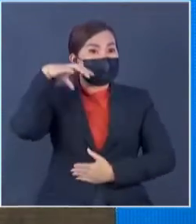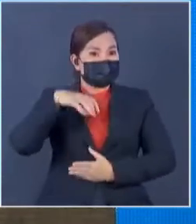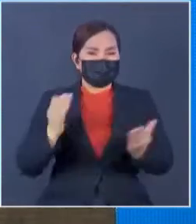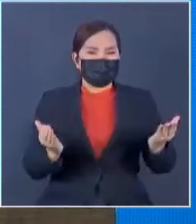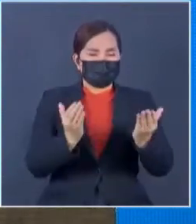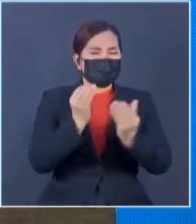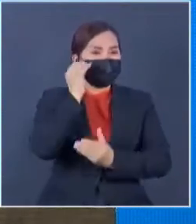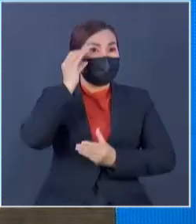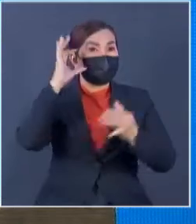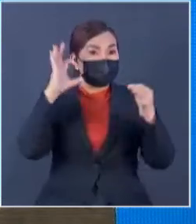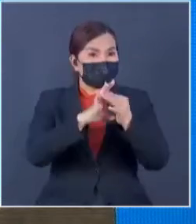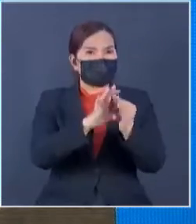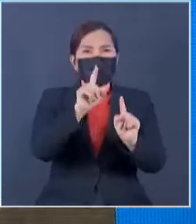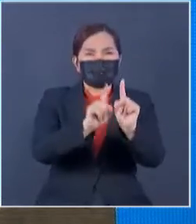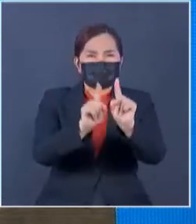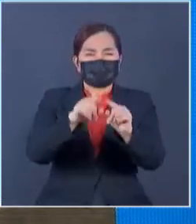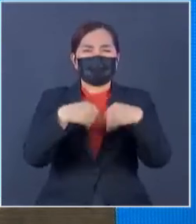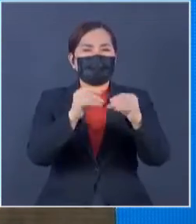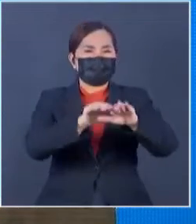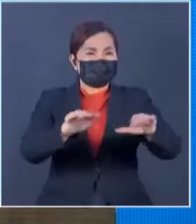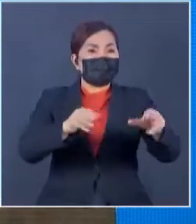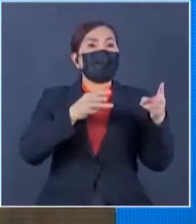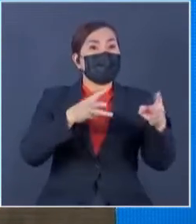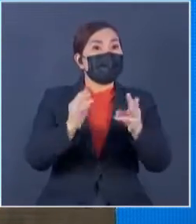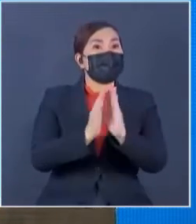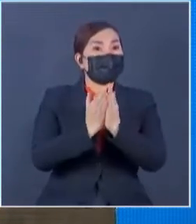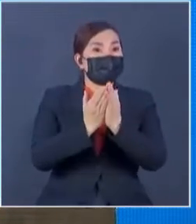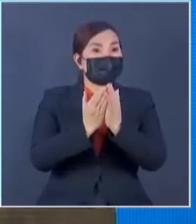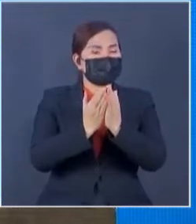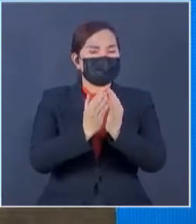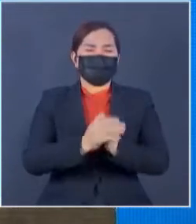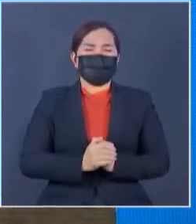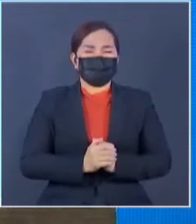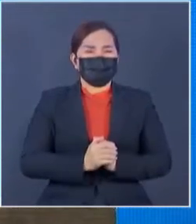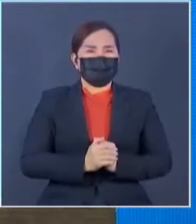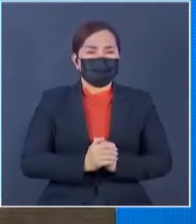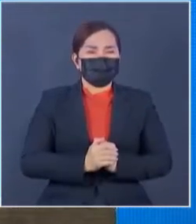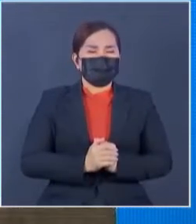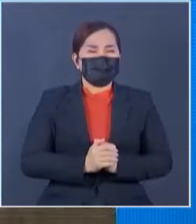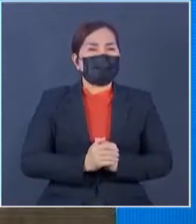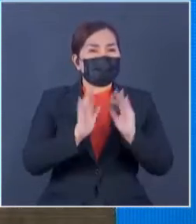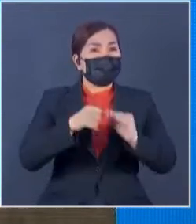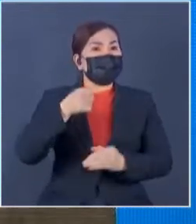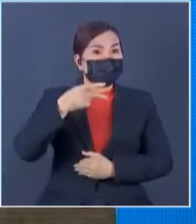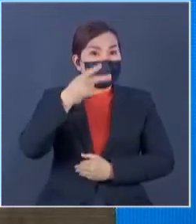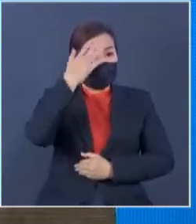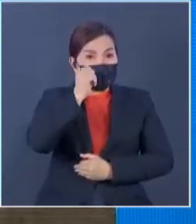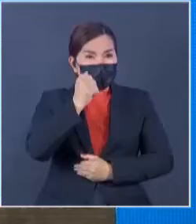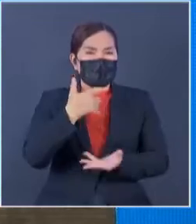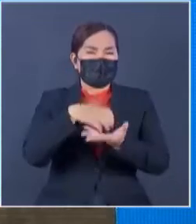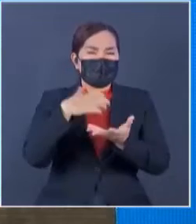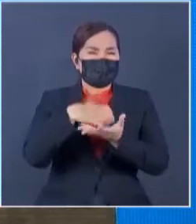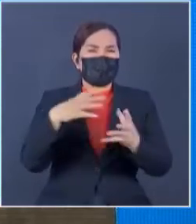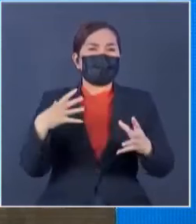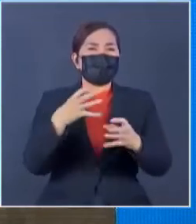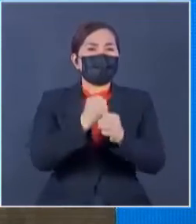ความรู้ด้านสถิติให้กับเด็กๆโดยเฉพาะเลยนะครับผ่านทางหนังสือ Activity Book และ Comics Book นะครับเพื่อย่อยเรื่องราวเศรษฐกิจ